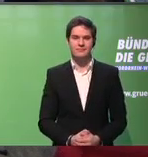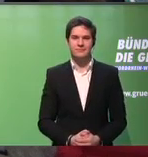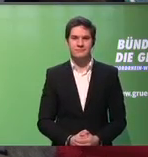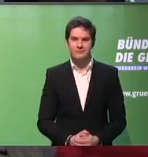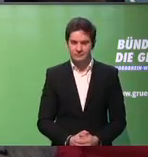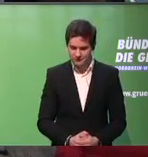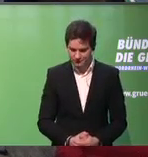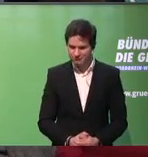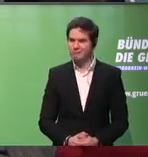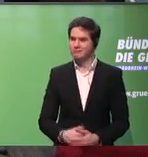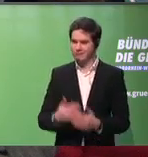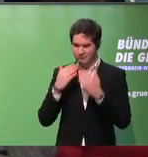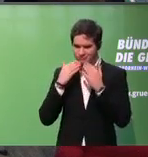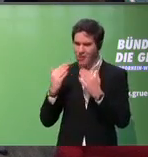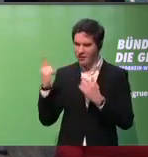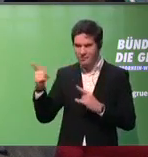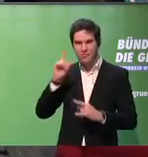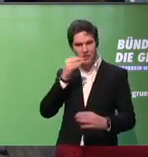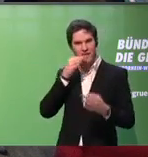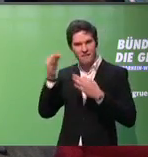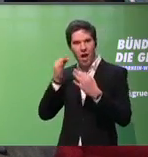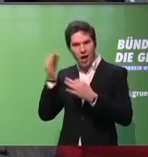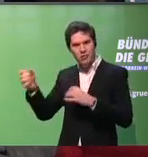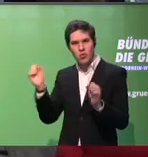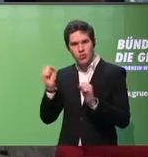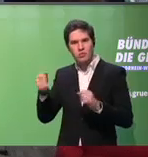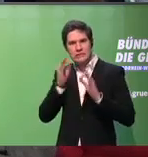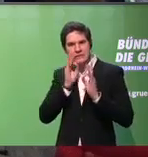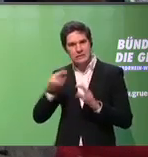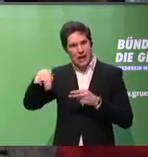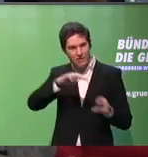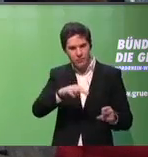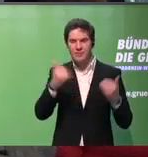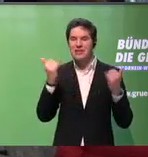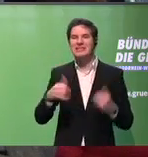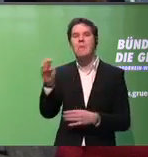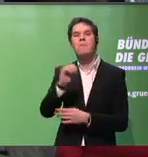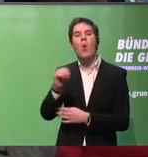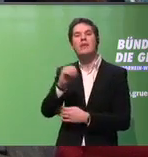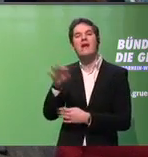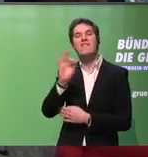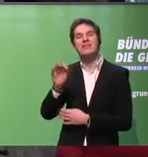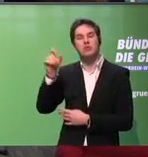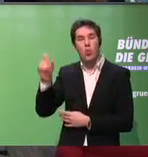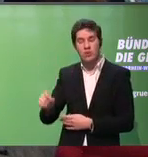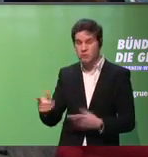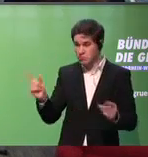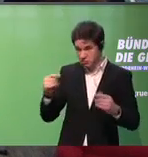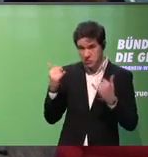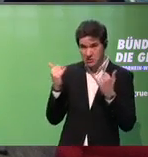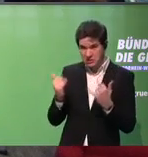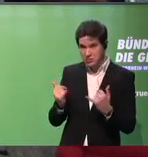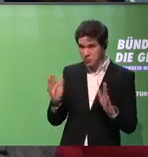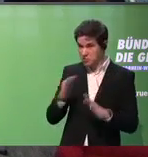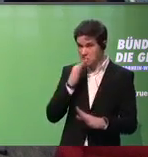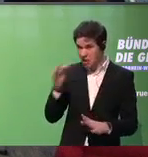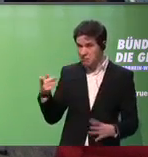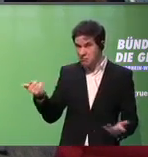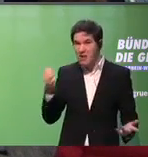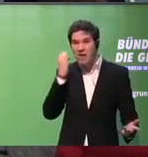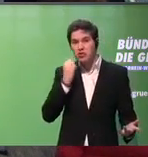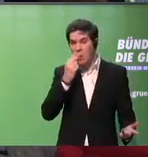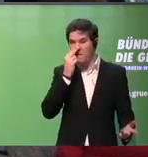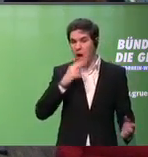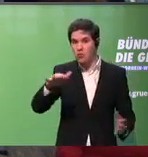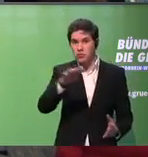Danke für die Beantwortung der Fragen. Wir gehen jetzt weiter an Monika Frassoni. An dich auch die Einstiegsfrage Warschau, also wie weiter